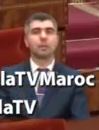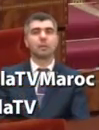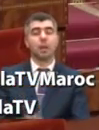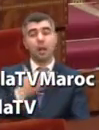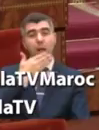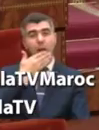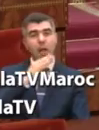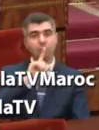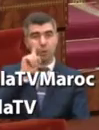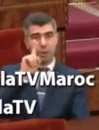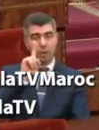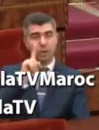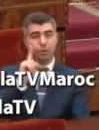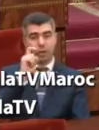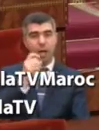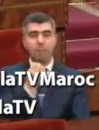الحمد لله رجعت الشتاء في مارس،